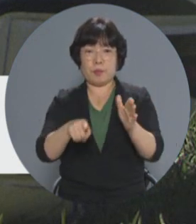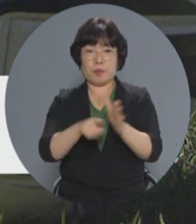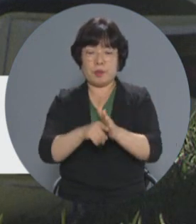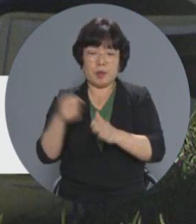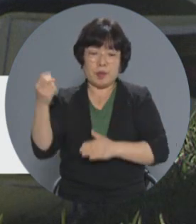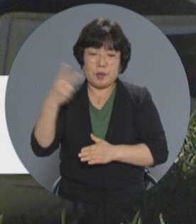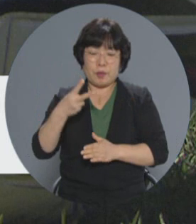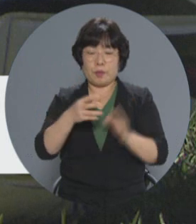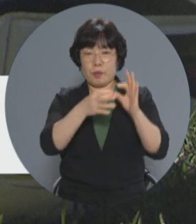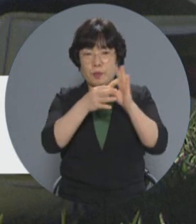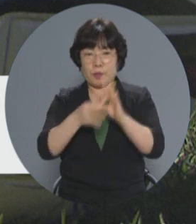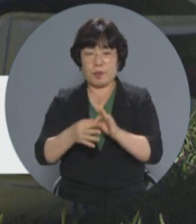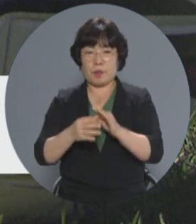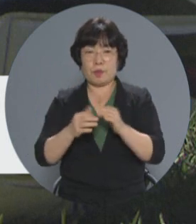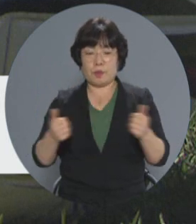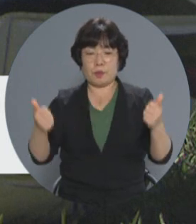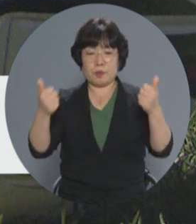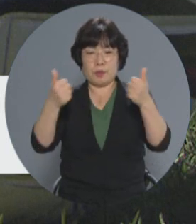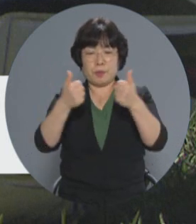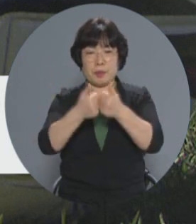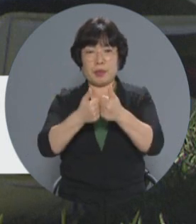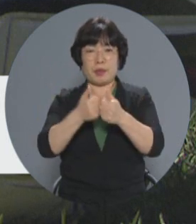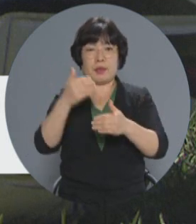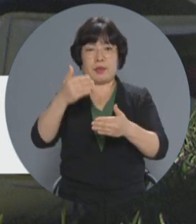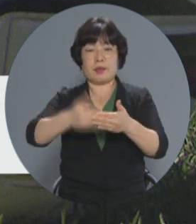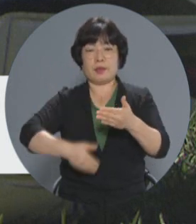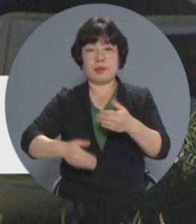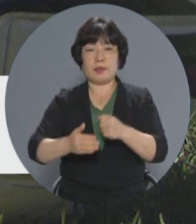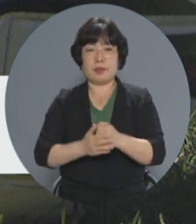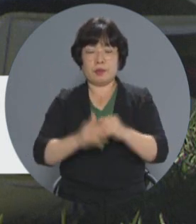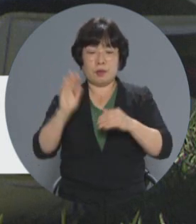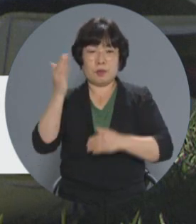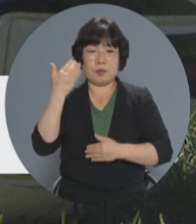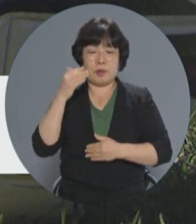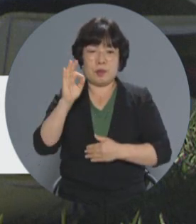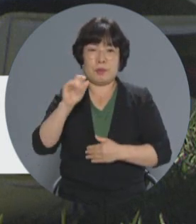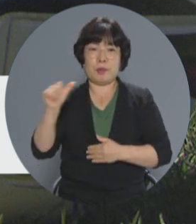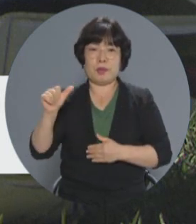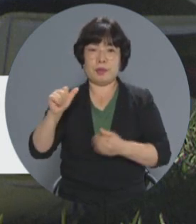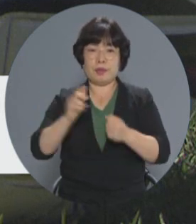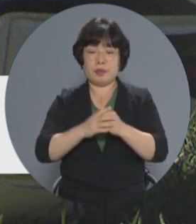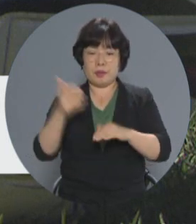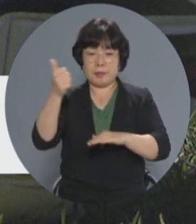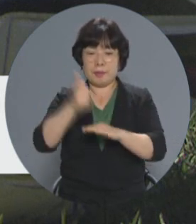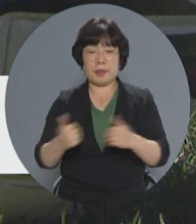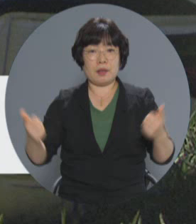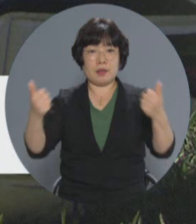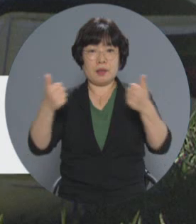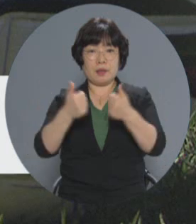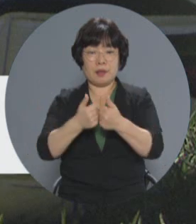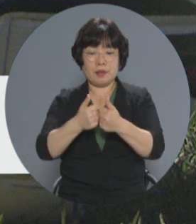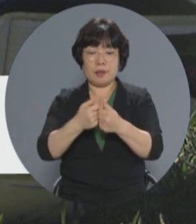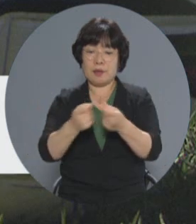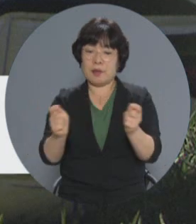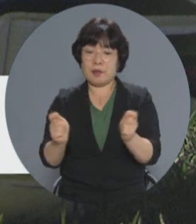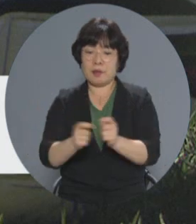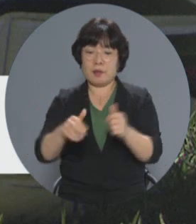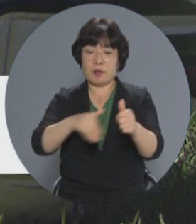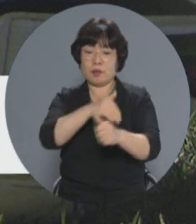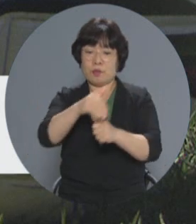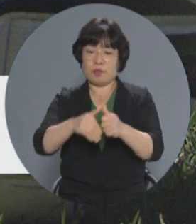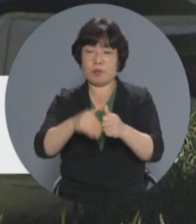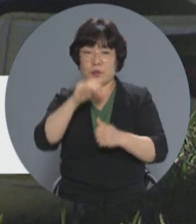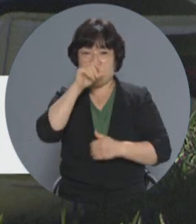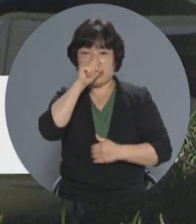차례 물러설 수 없는 한 판 승부를 벌여야 하는 데요 최근 fa 컵에서 결승에 진출하면서 팀 분위기 또한 은